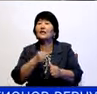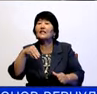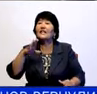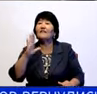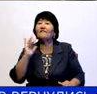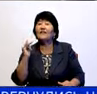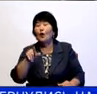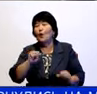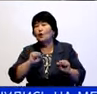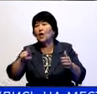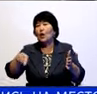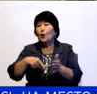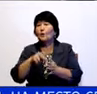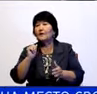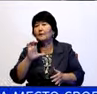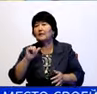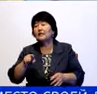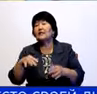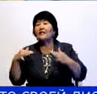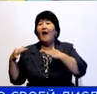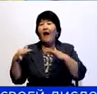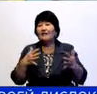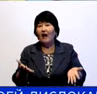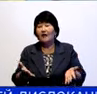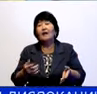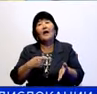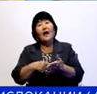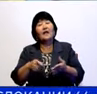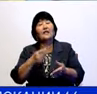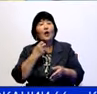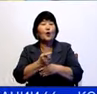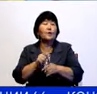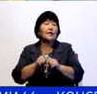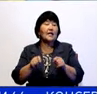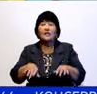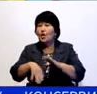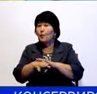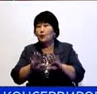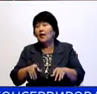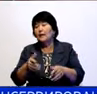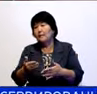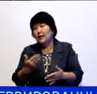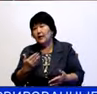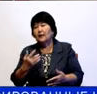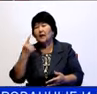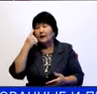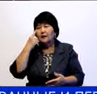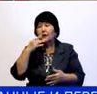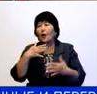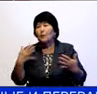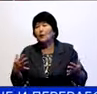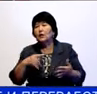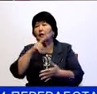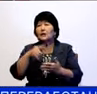Он защищает город Киберсити от кибератак. Отметим, комиксы создавались не на пустом месте. Предварительно автор провела большой